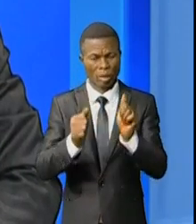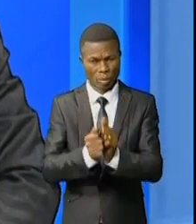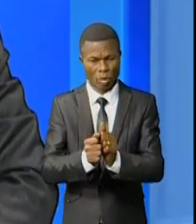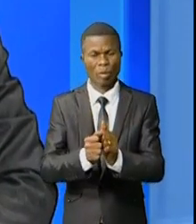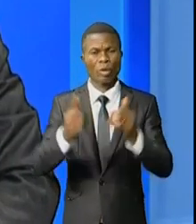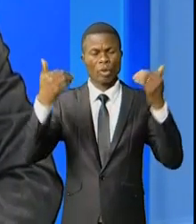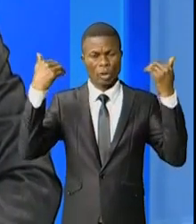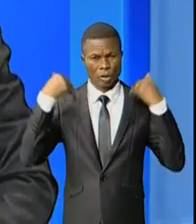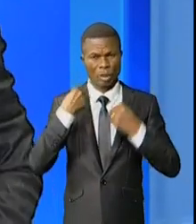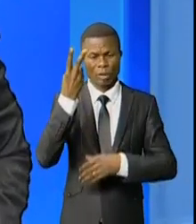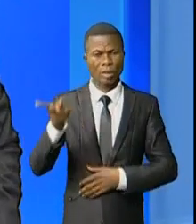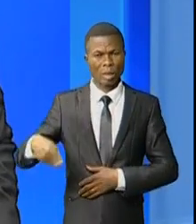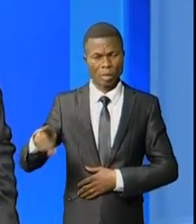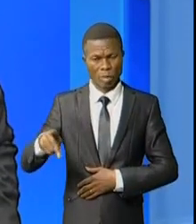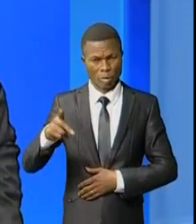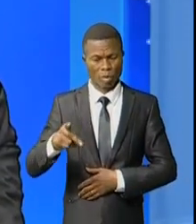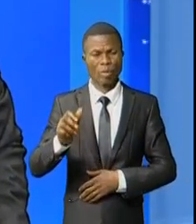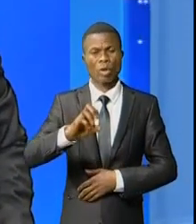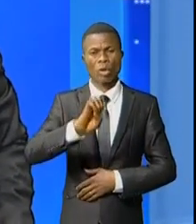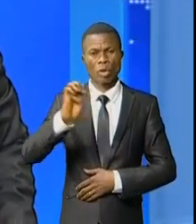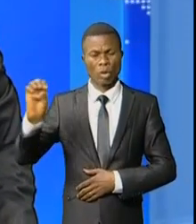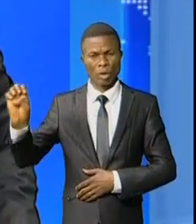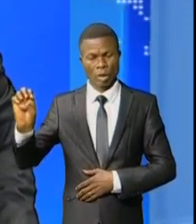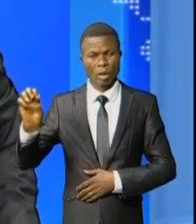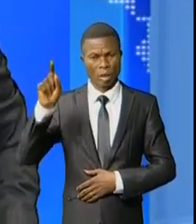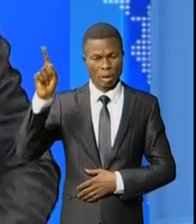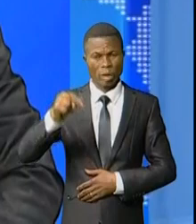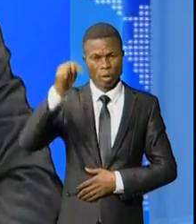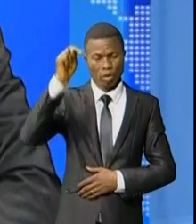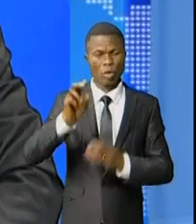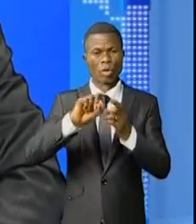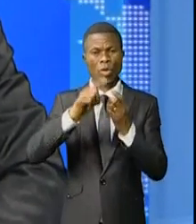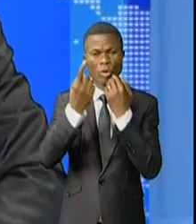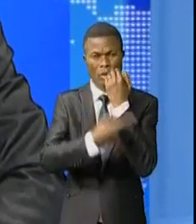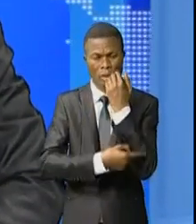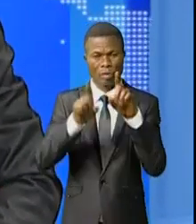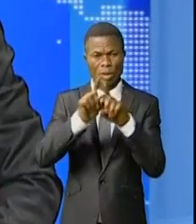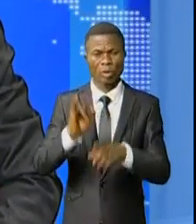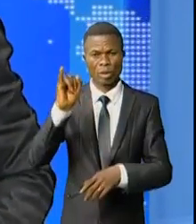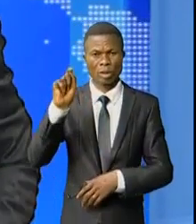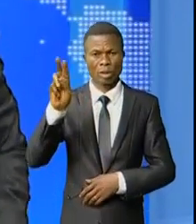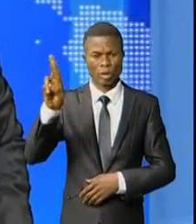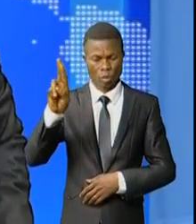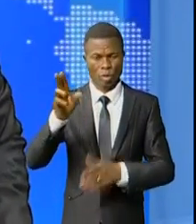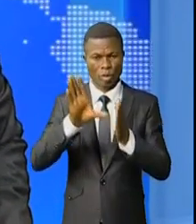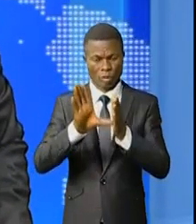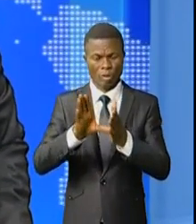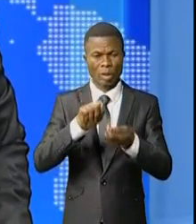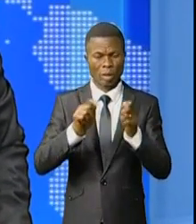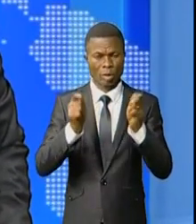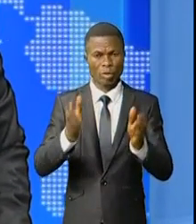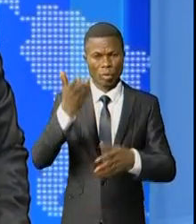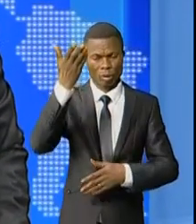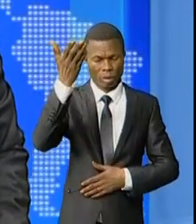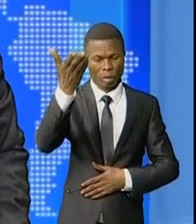siège décrété dans les provinces du Nord Kivu et de l'Ituri. Pati Tondwangu, Marcel Mubenga et bienvenue